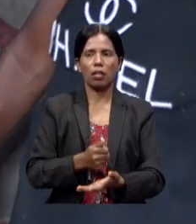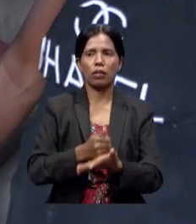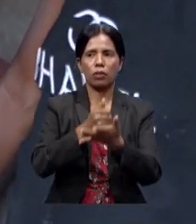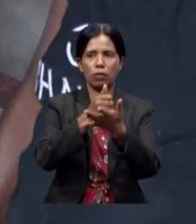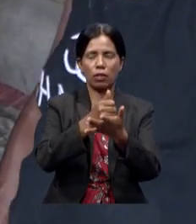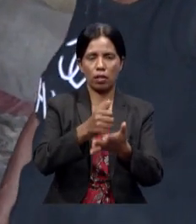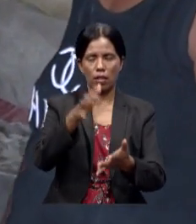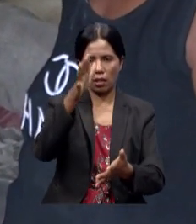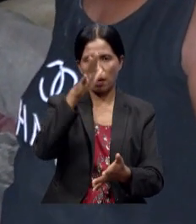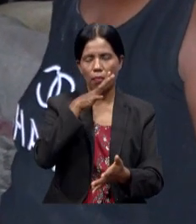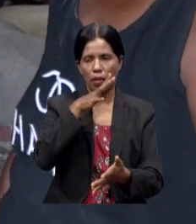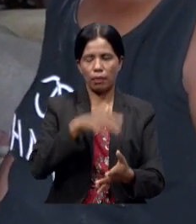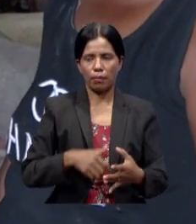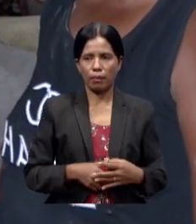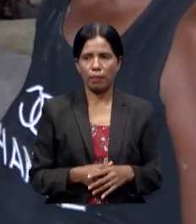inan.